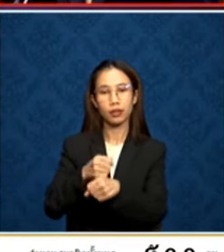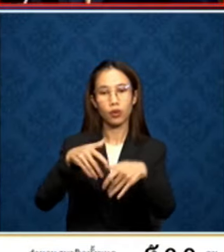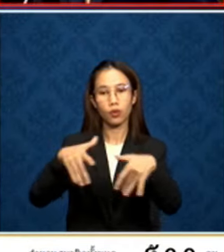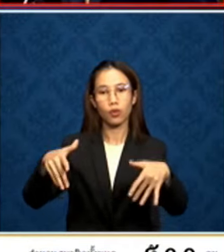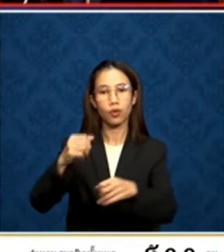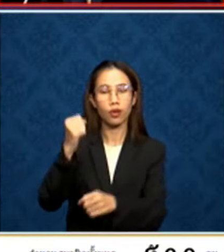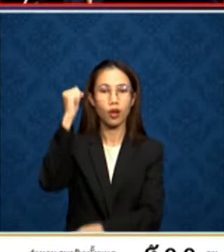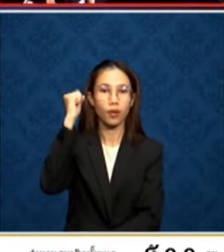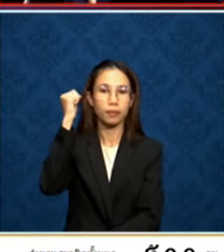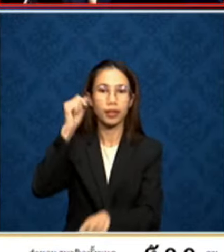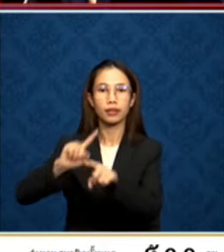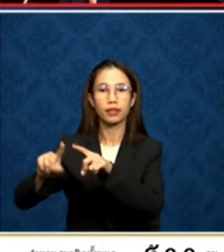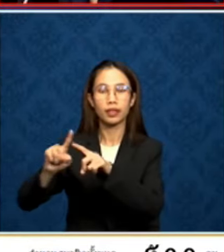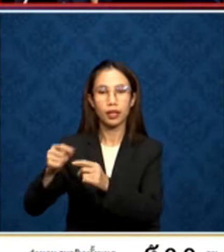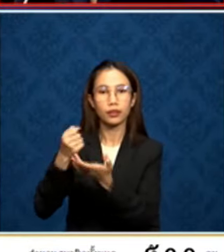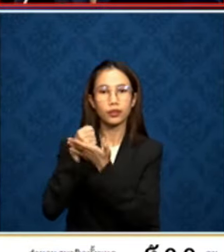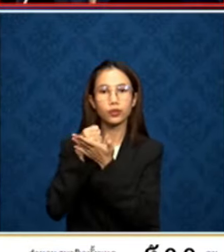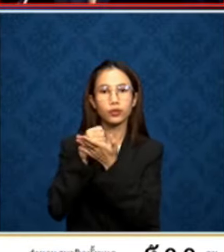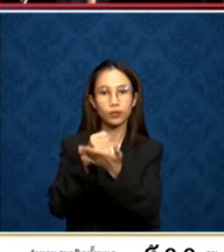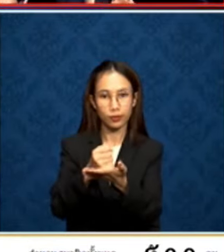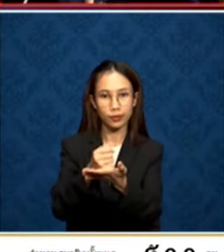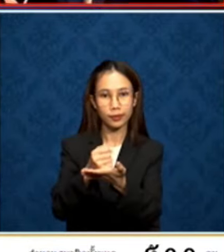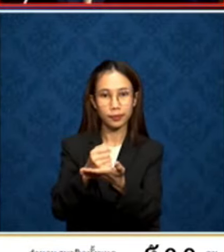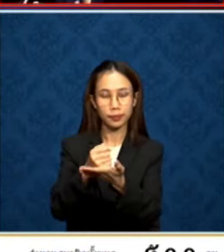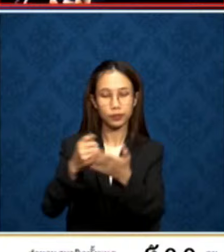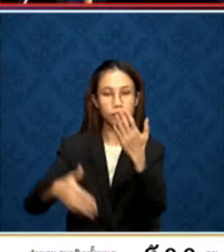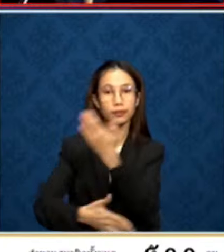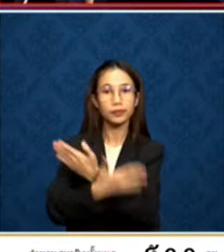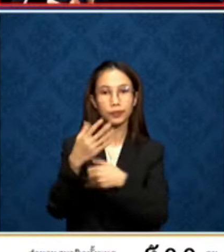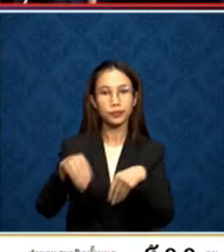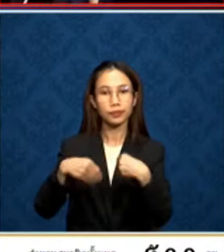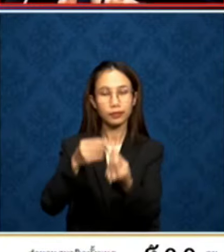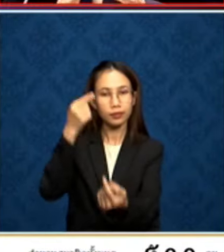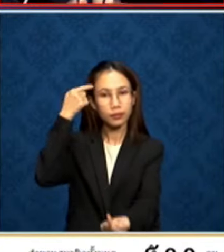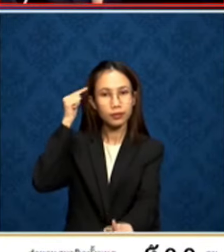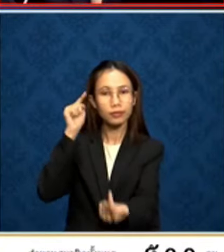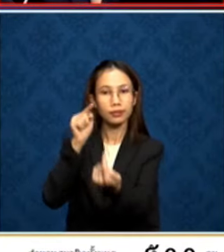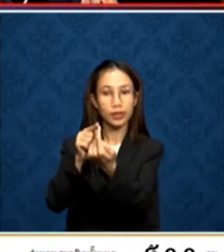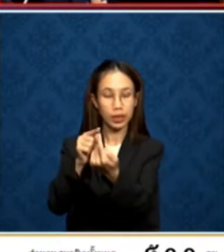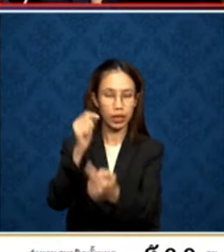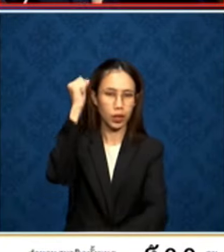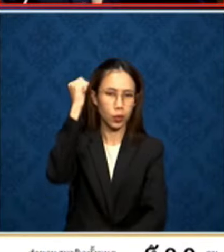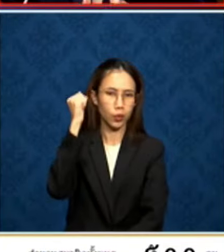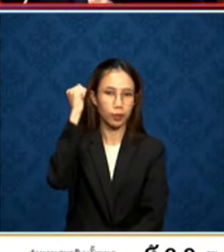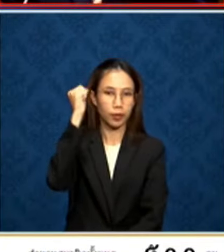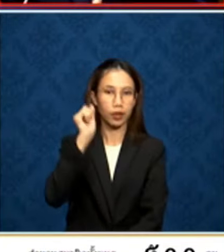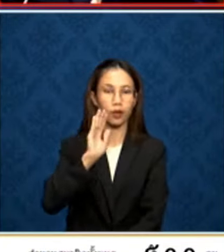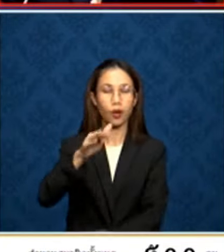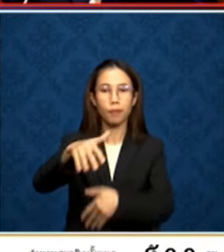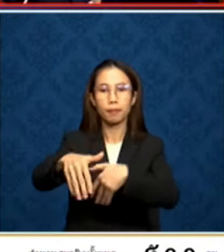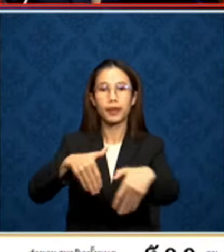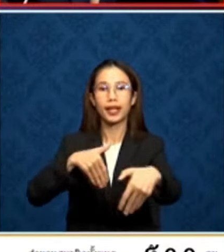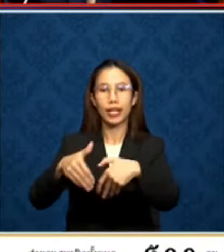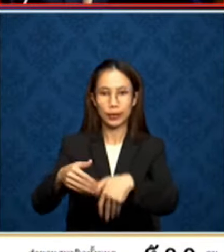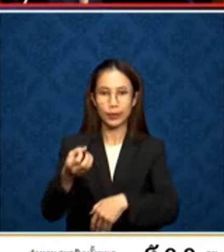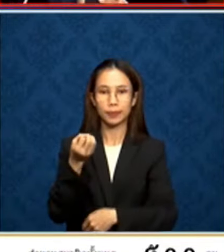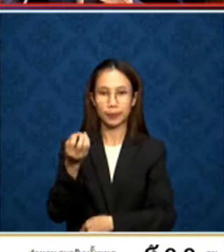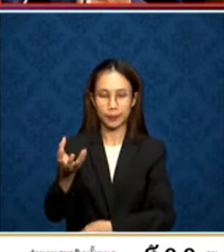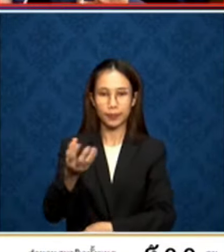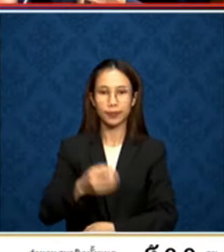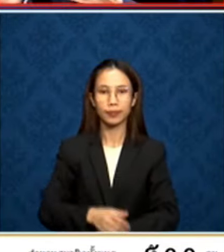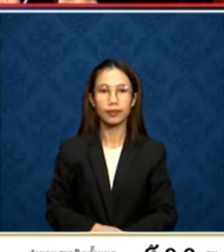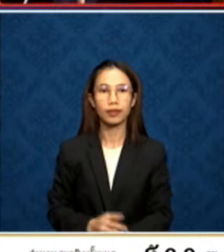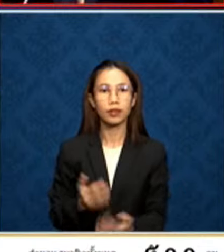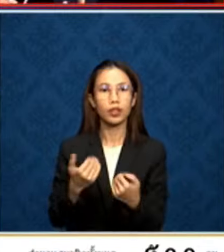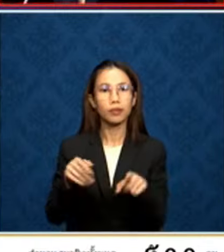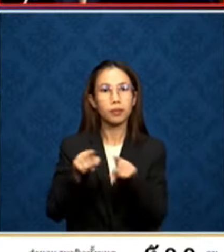คมนาคมนี้จะช่วยให้โอกาสาในการเข้าถึงระบบขนส่งมวลชนของพี่น้องประชาชนนั้นมีมากขึ้นแล้วก็ยัง